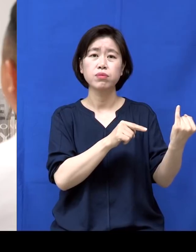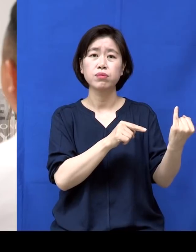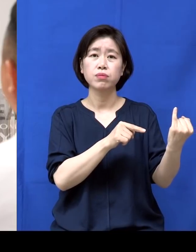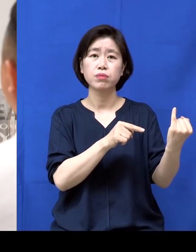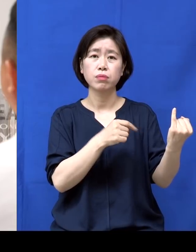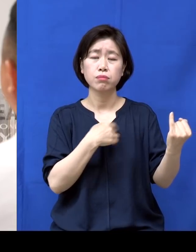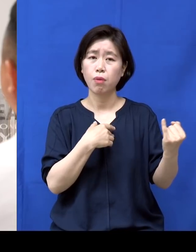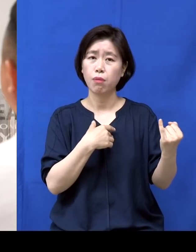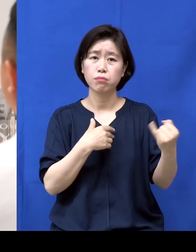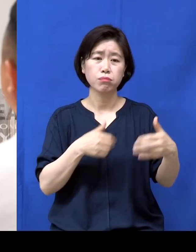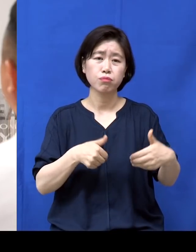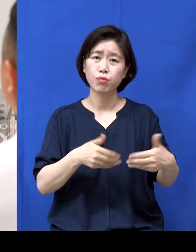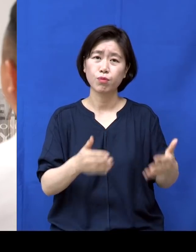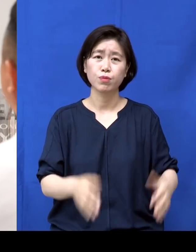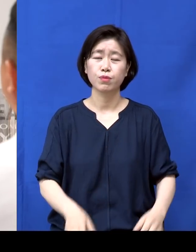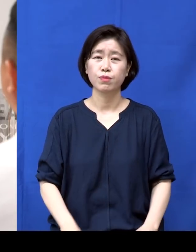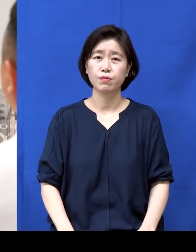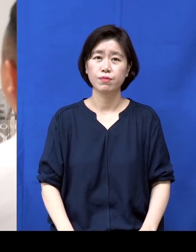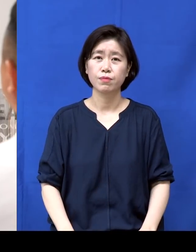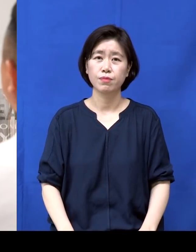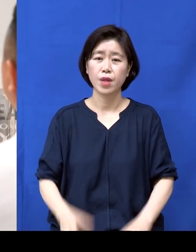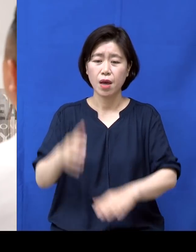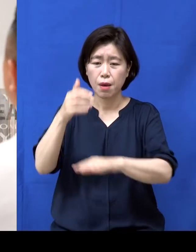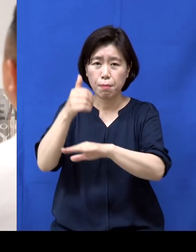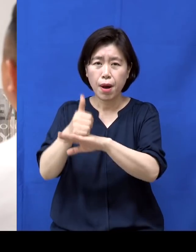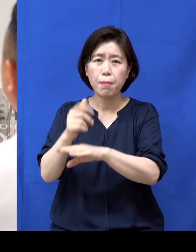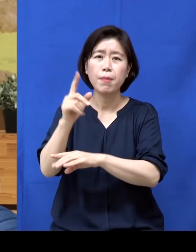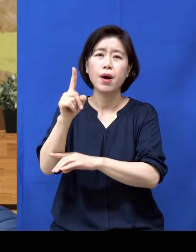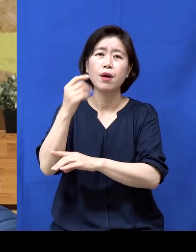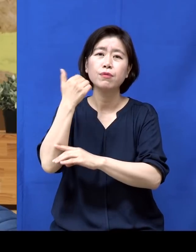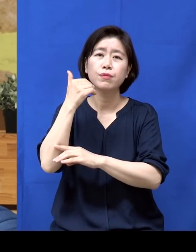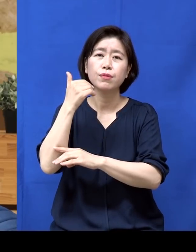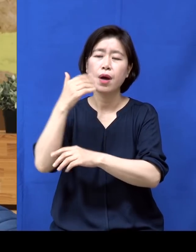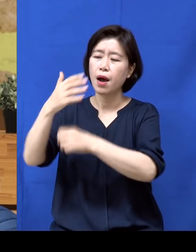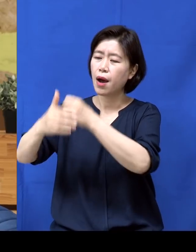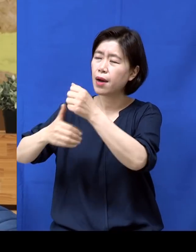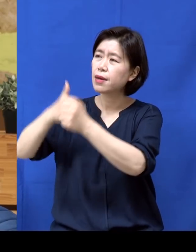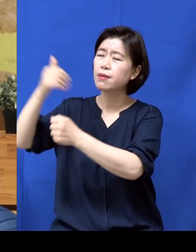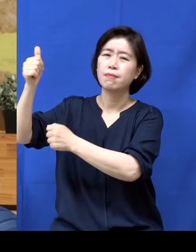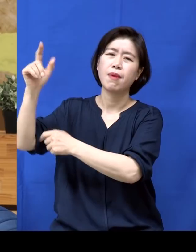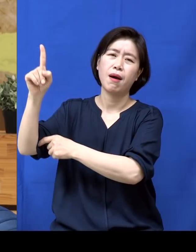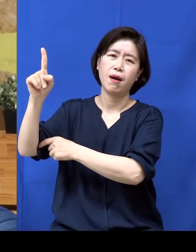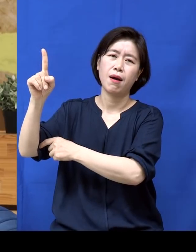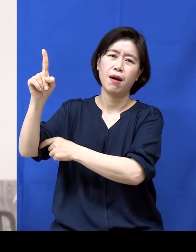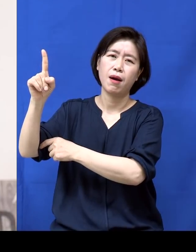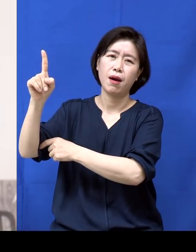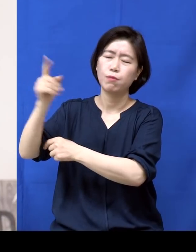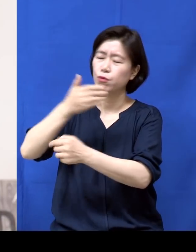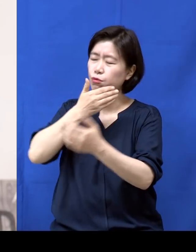분, 죽음 이후에 천국 가는 것 이거 하나만 남더라고요. 예. 그러고 나니까